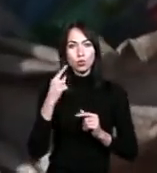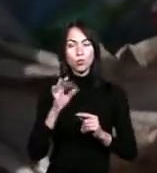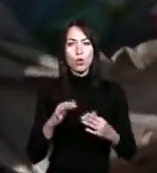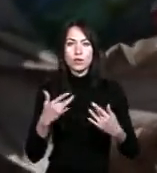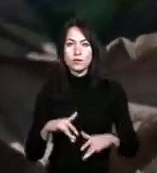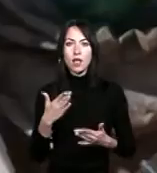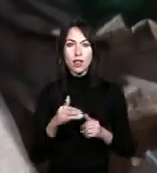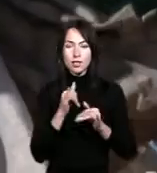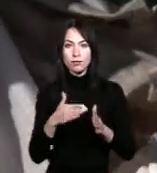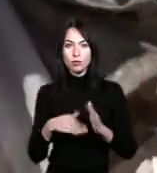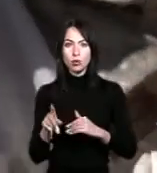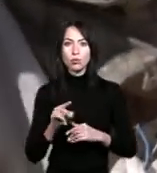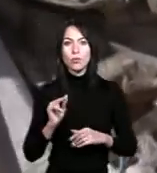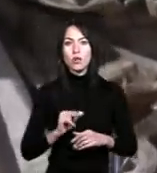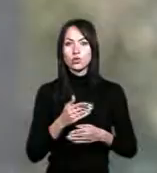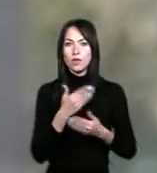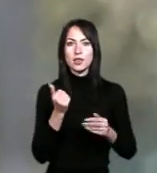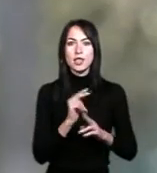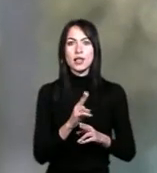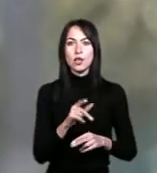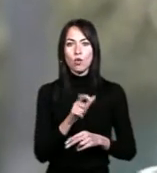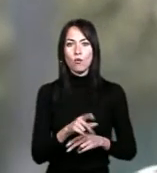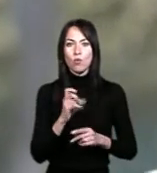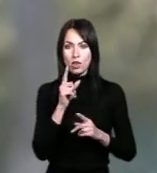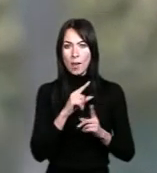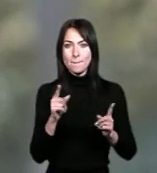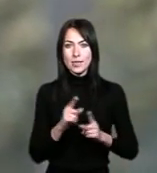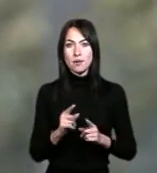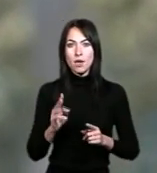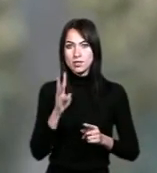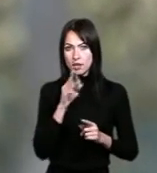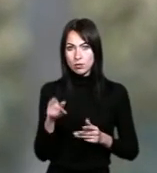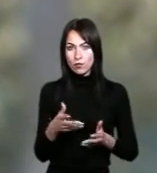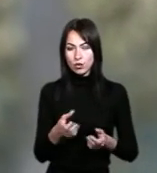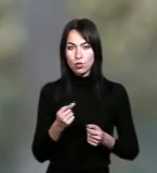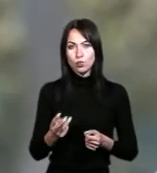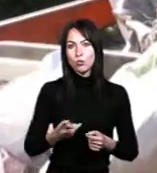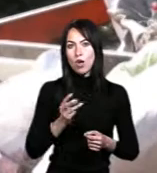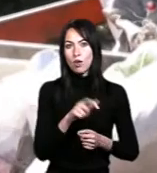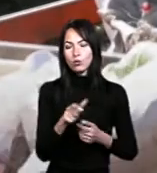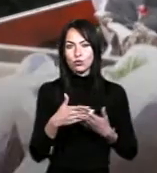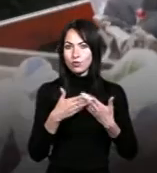але не може піти, бо працювати буде нікому. На мінімальну зарплату, яку він отримує, охочих немає.